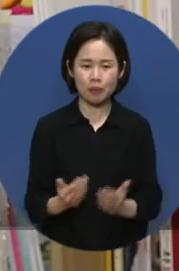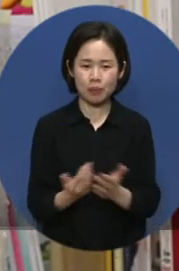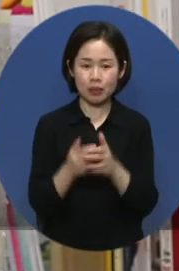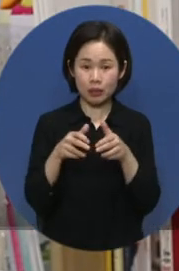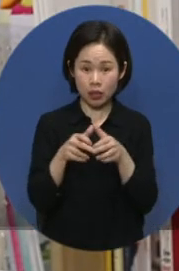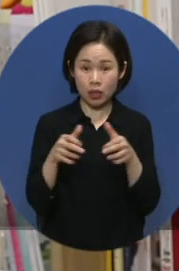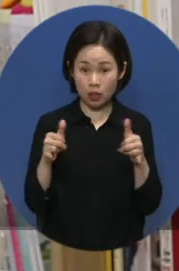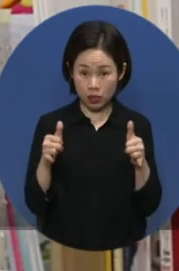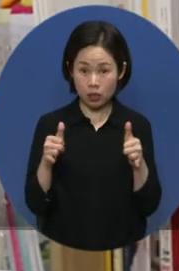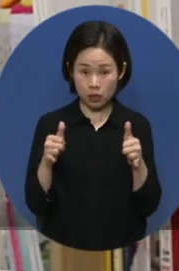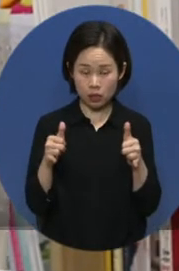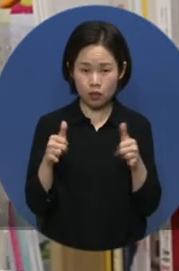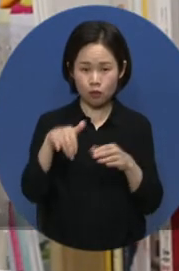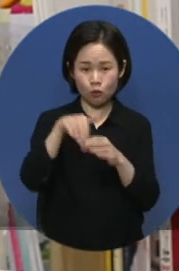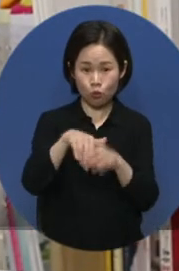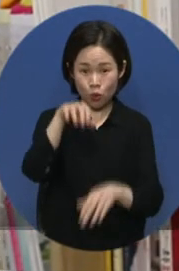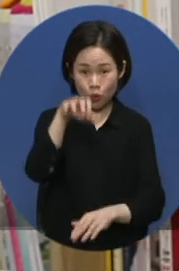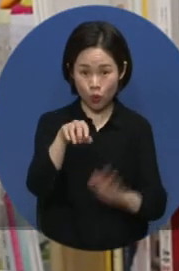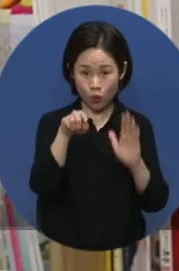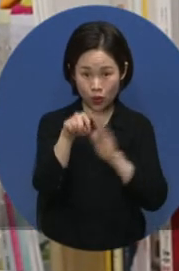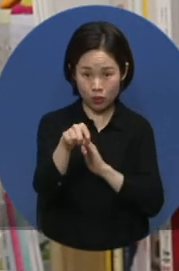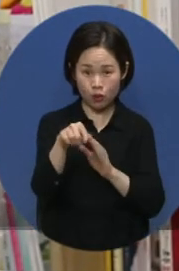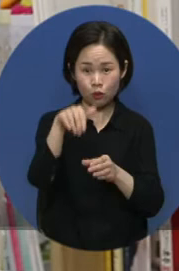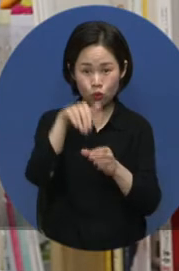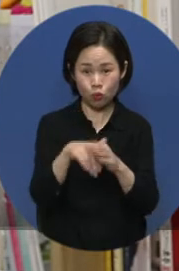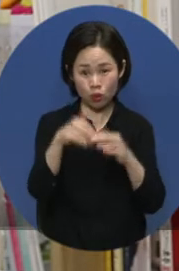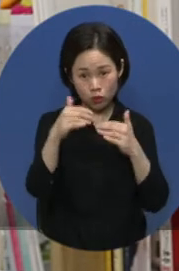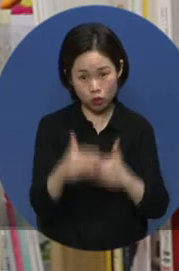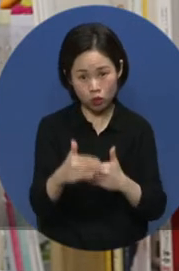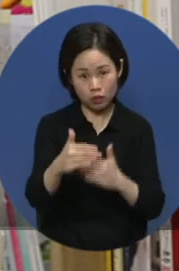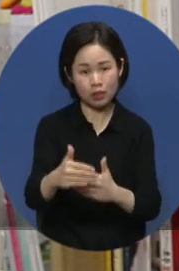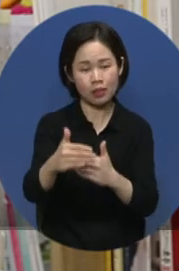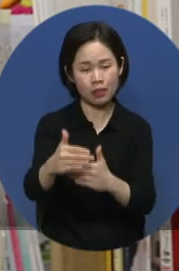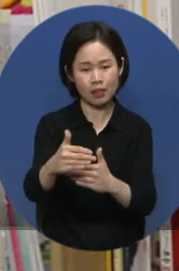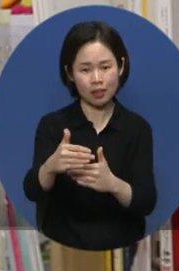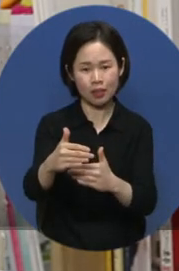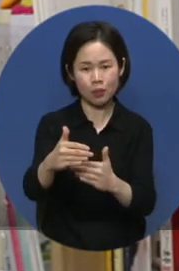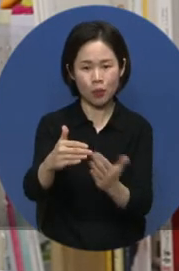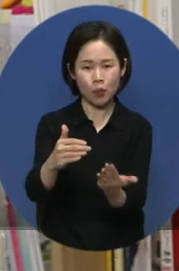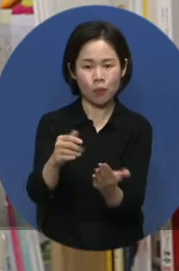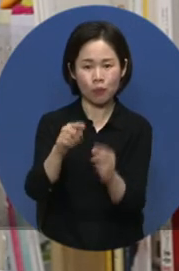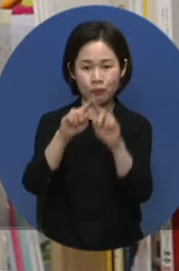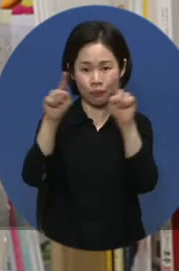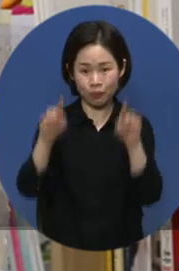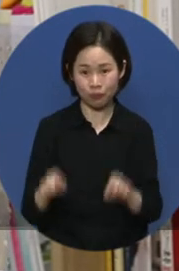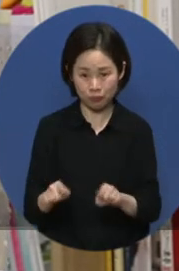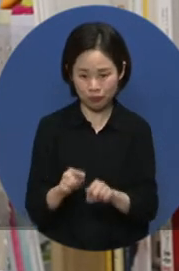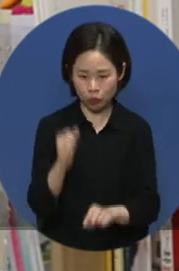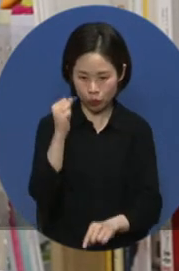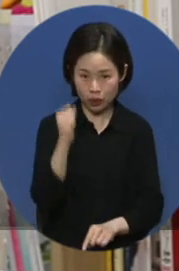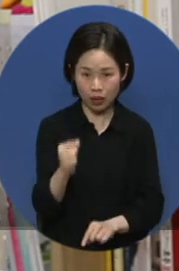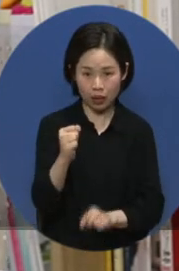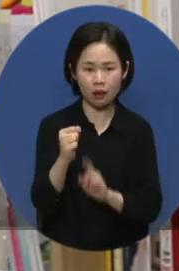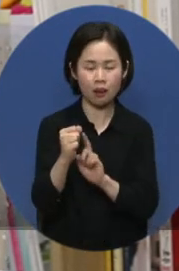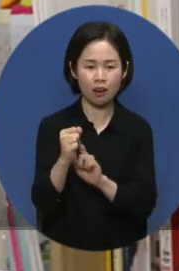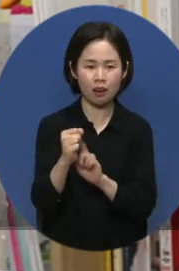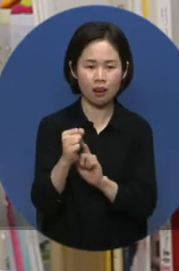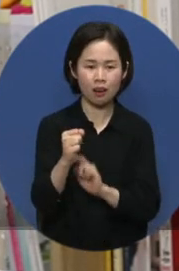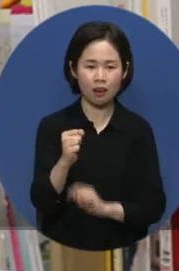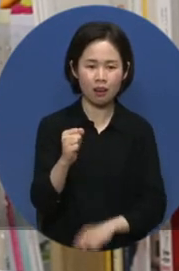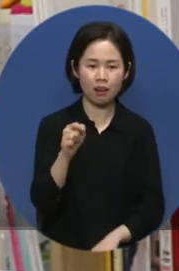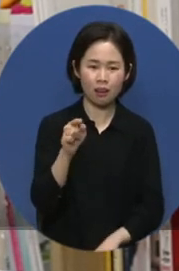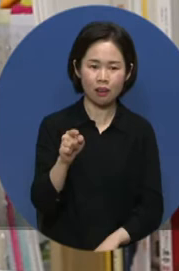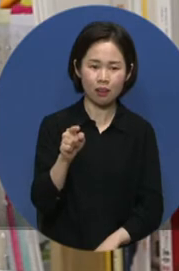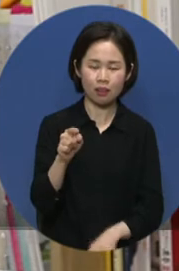사실 투표소에 가서 투표 절차에 따라서 기표 용지에 도장을 찍는 거는 선관위 차원에서 많이 이제 쉽게